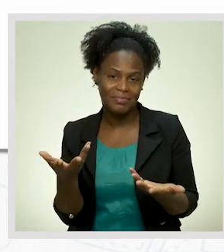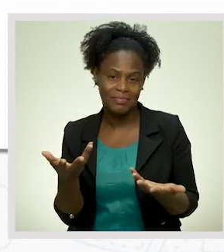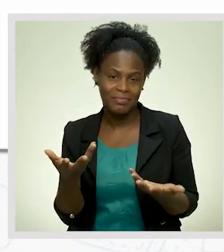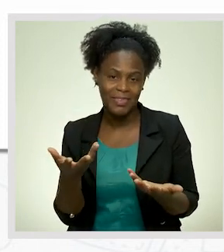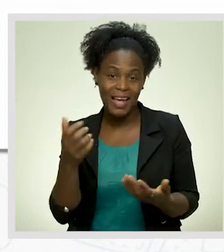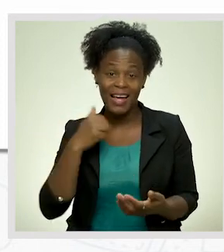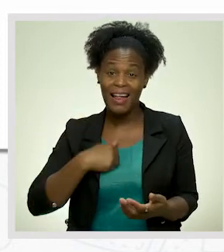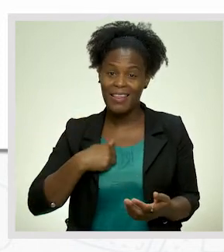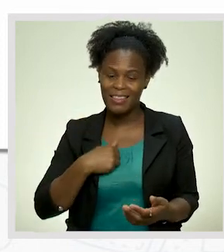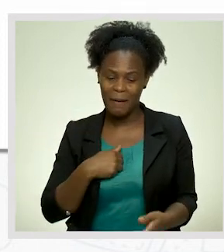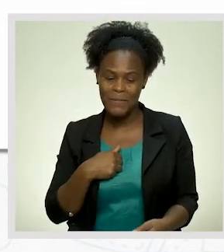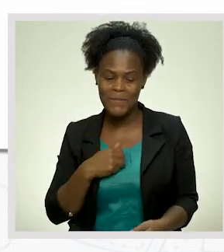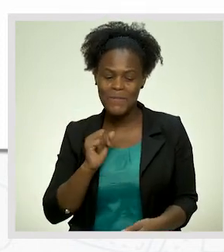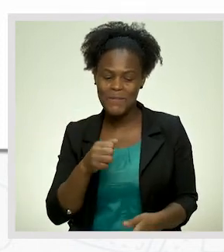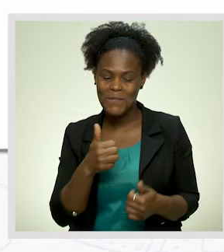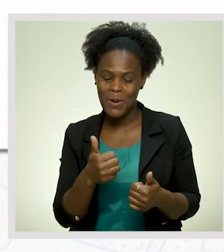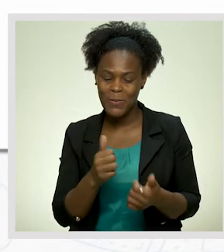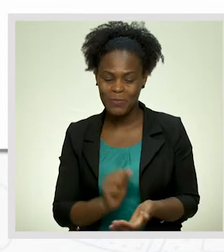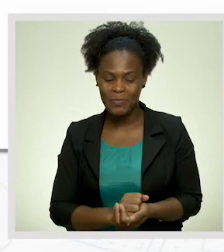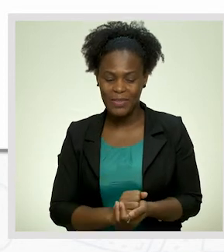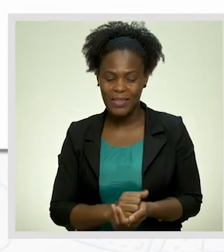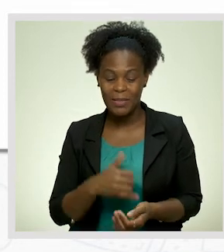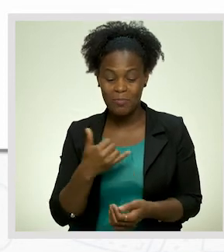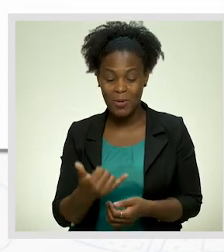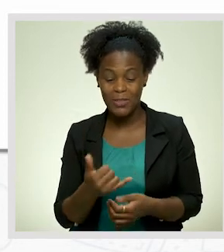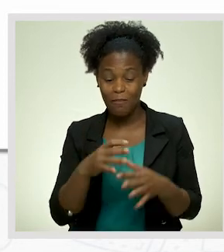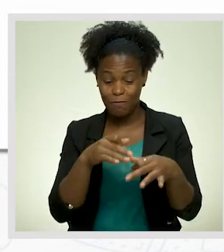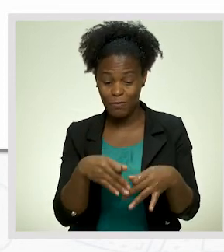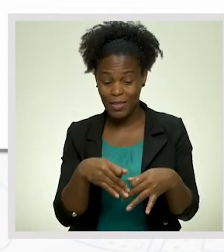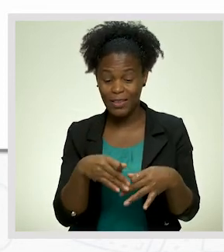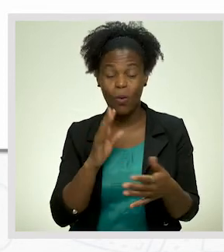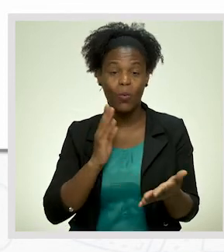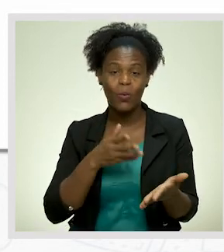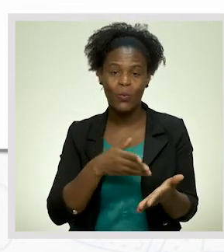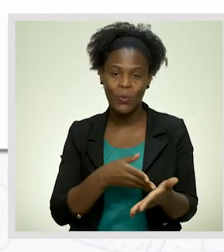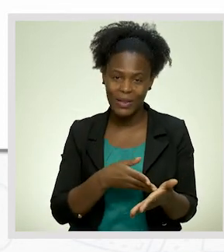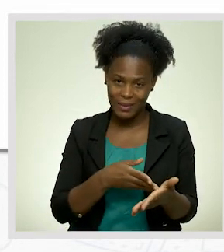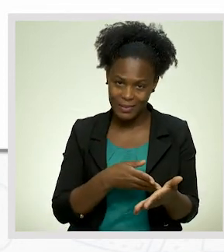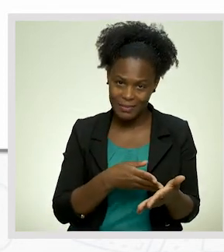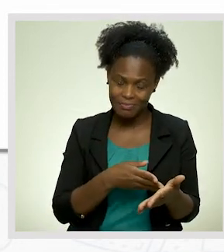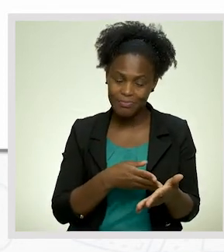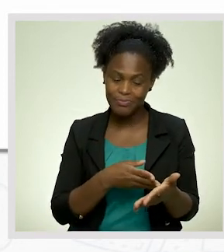Canada. Très bien. Pour terminer, la dernière, c'est